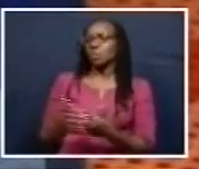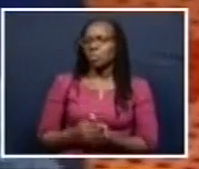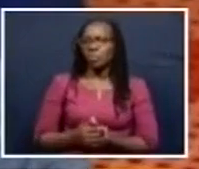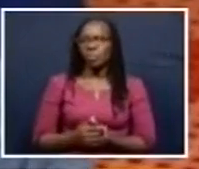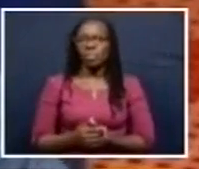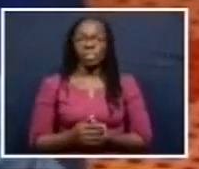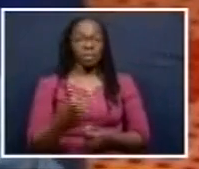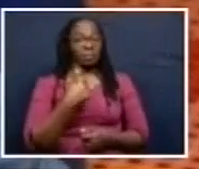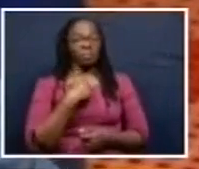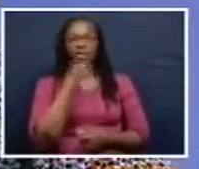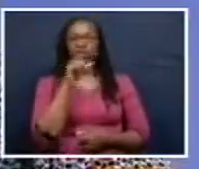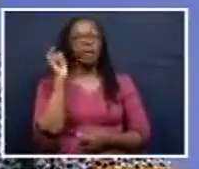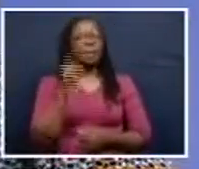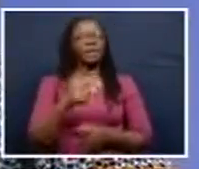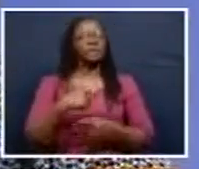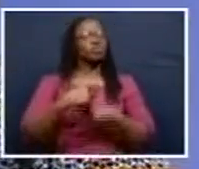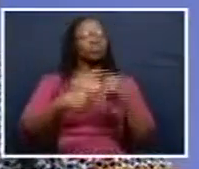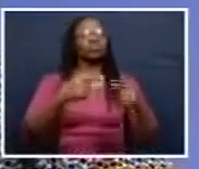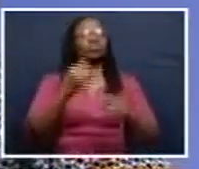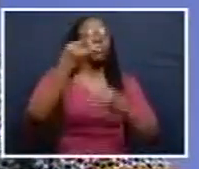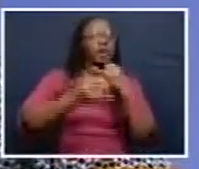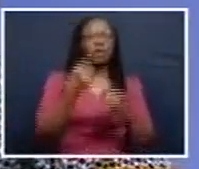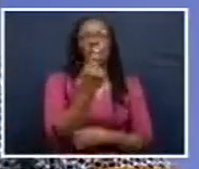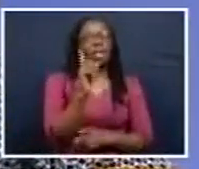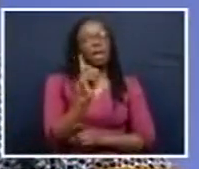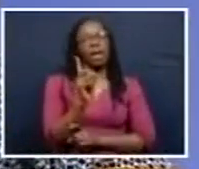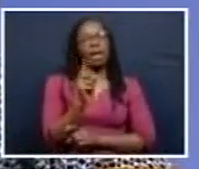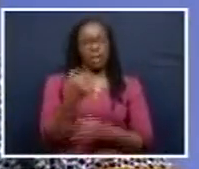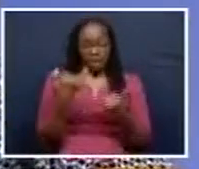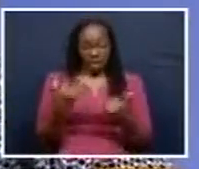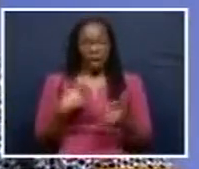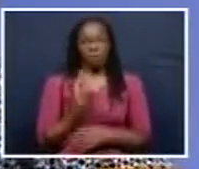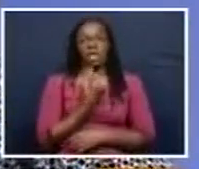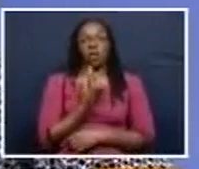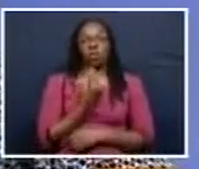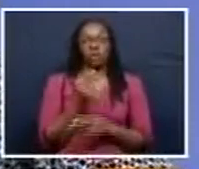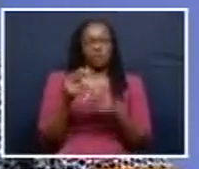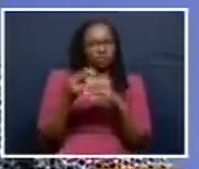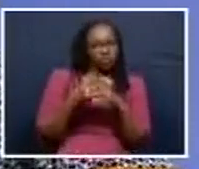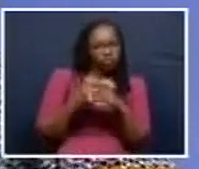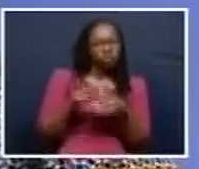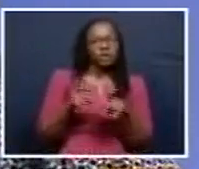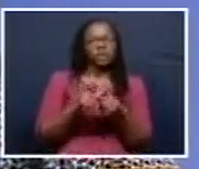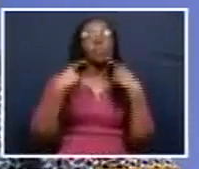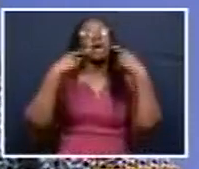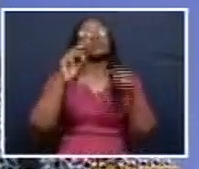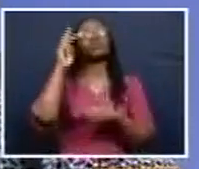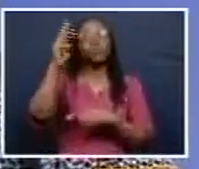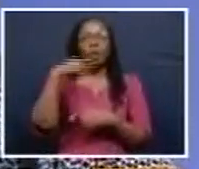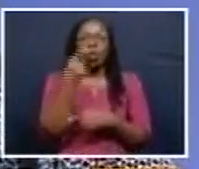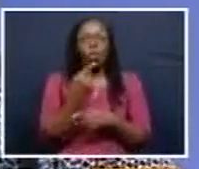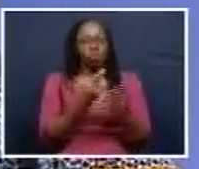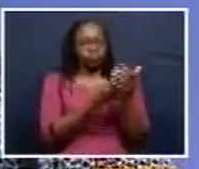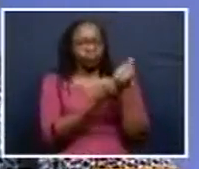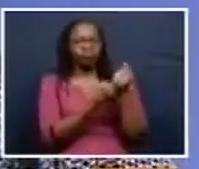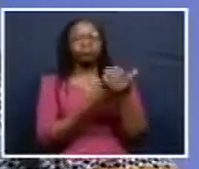niende mpaka mwisho peke yangu. Lakini wakati huu niko peke yangu. Na hivi karibuni pia nitatangaza mwenye tutaenda safari